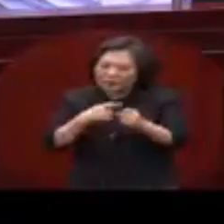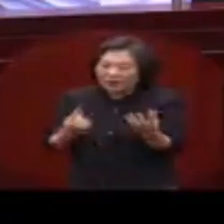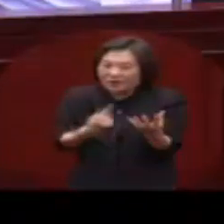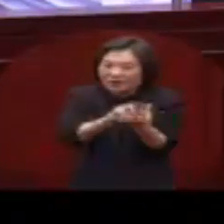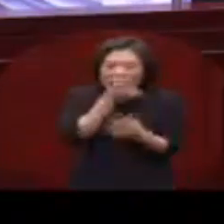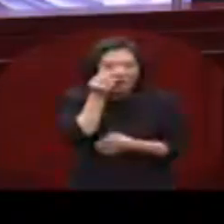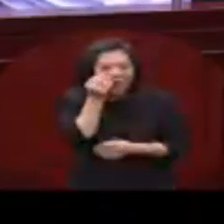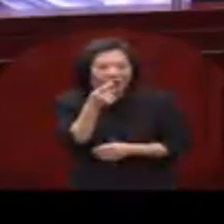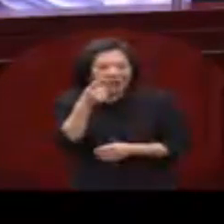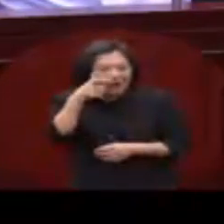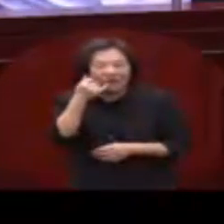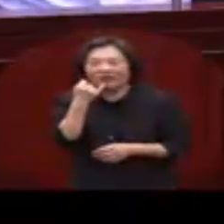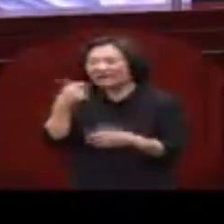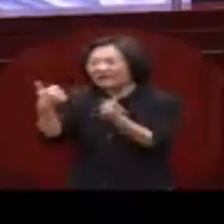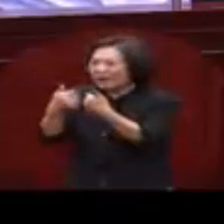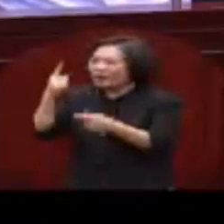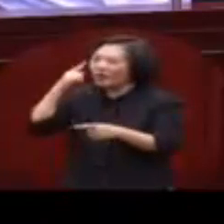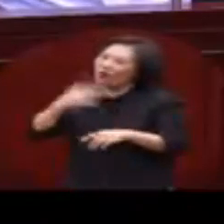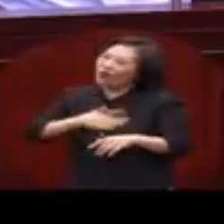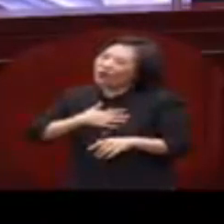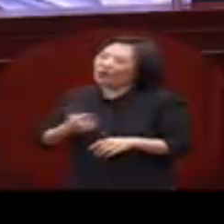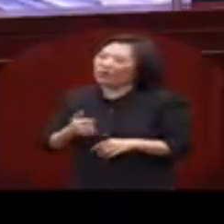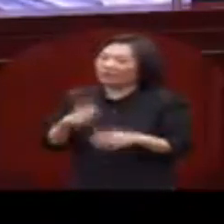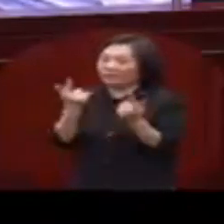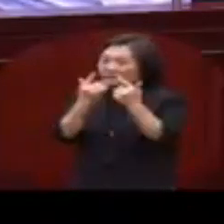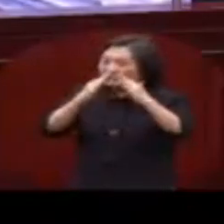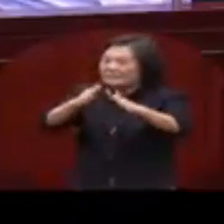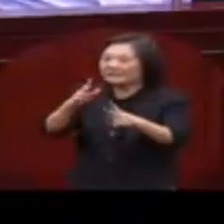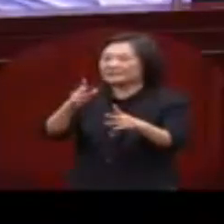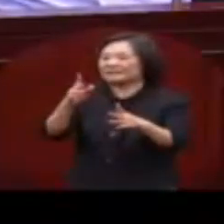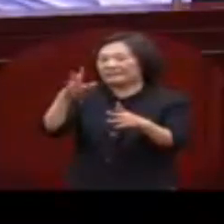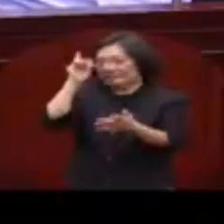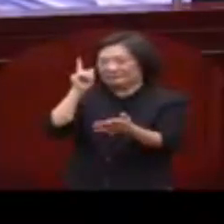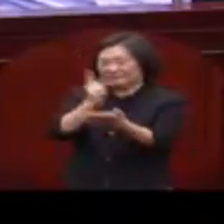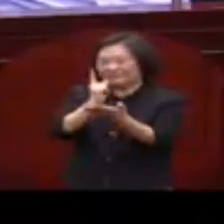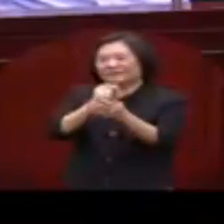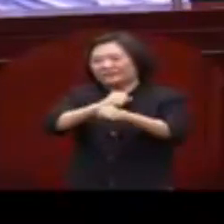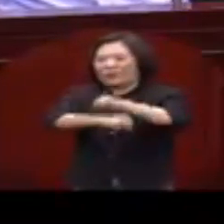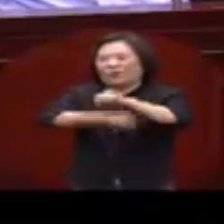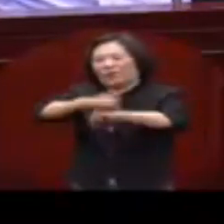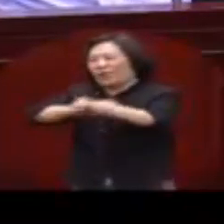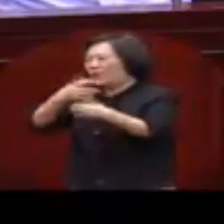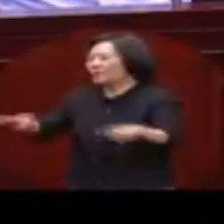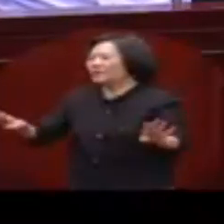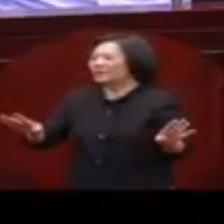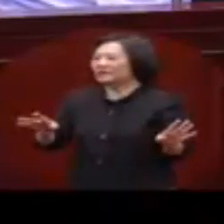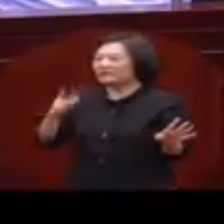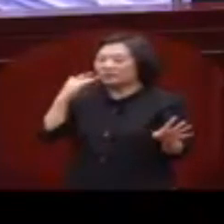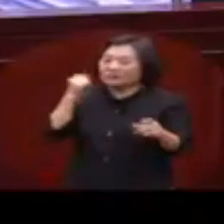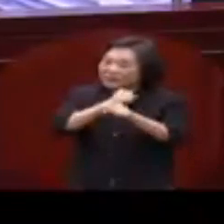看，大家比较会去开会。所以希望说台北市一年到头每个时期都有活动在办，然后利用这个活